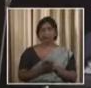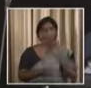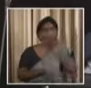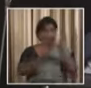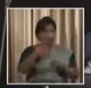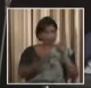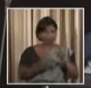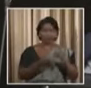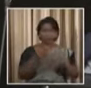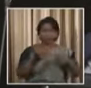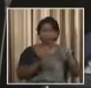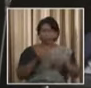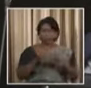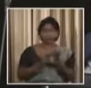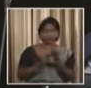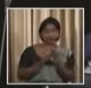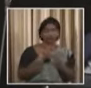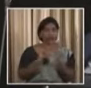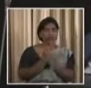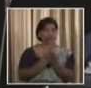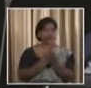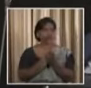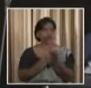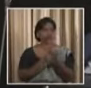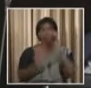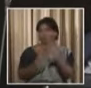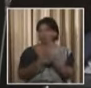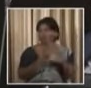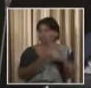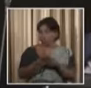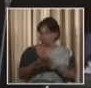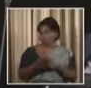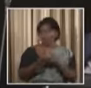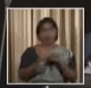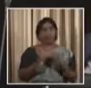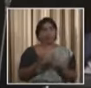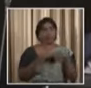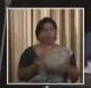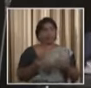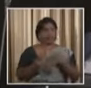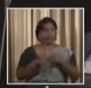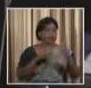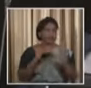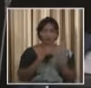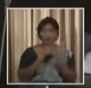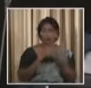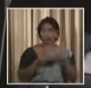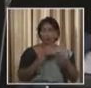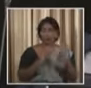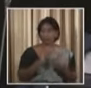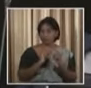නිලධාරින්ගේ සහ දේශපාලකින්ගේ වත්කම් සහ බැරකම් ප්‍රකාශන ඉදිරිපත් කිරීමේ පනත අද කාලයට ගැළපෙන්නේ නැහැ අද